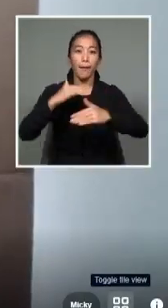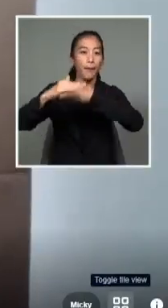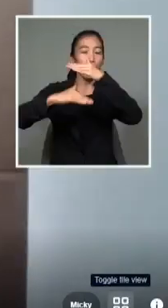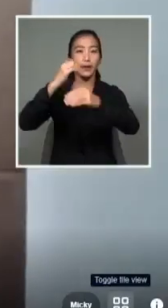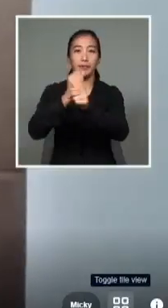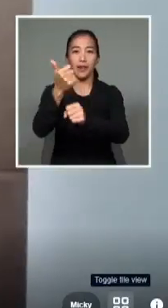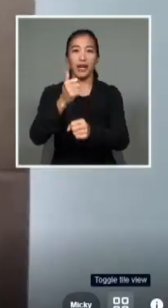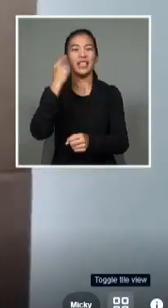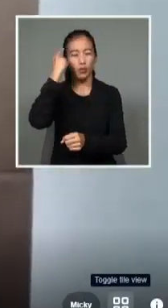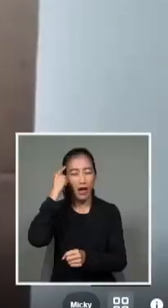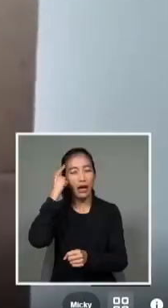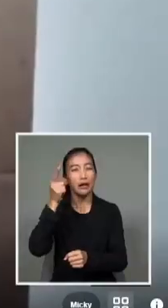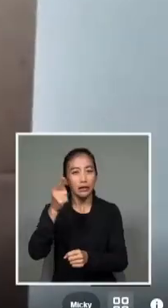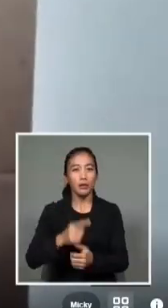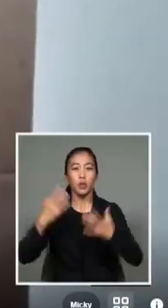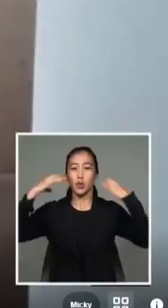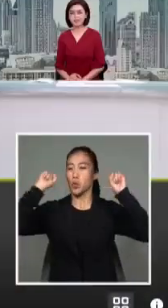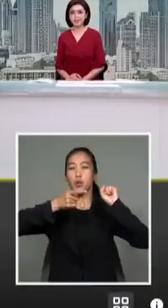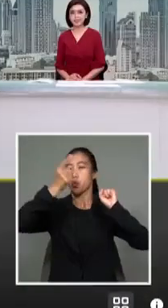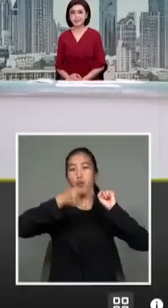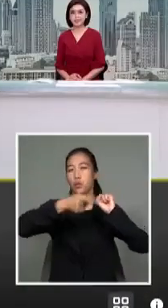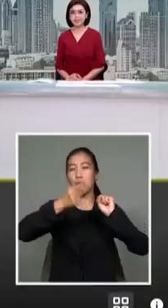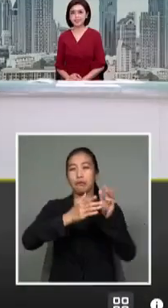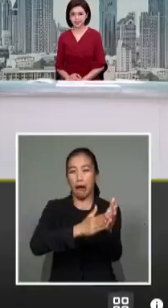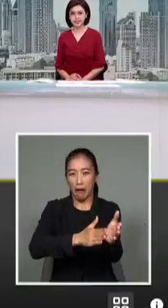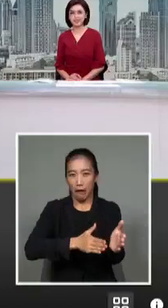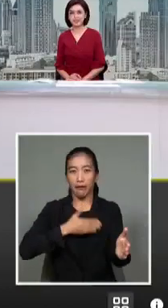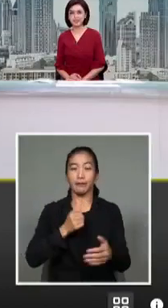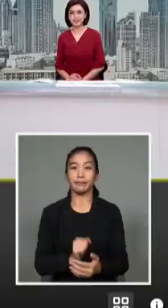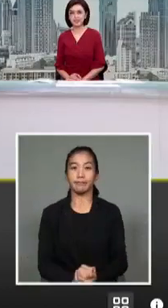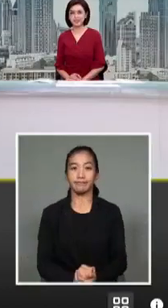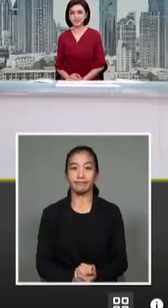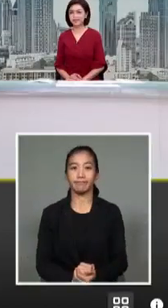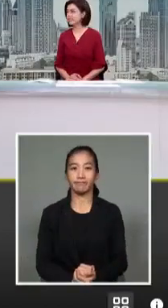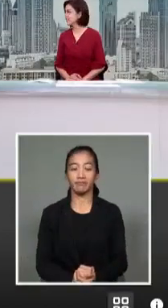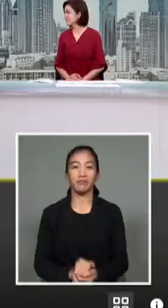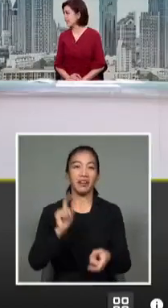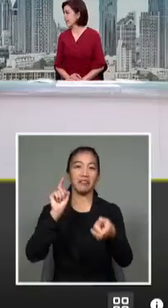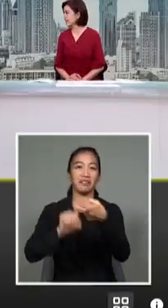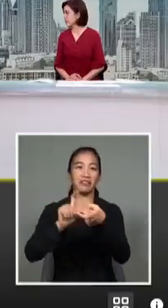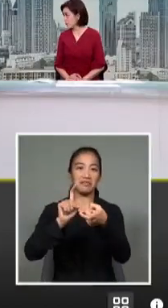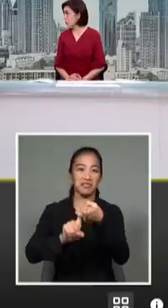านเลยค่ะคุณจุ๊คุณนิวคะ นะครับก็จะเป็นผู้ที่มีบทบาททางการเมืองของรัสเซีย